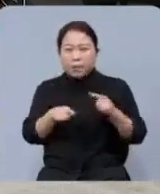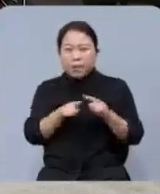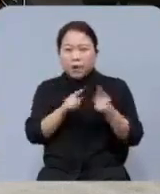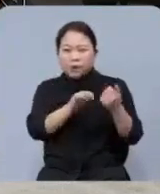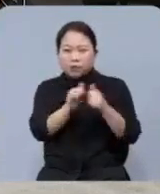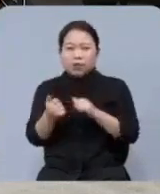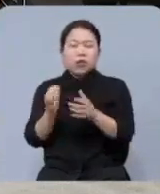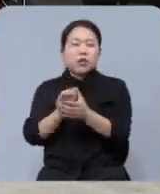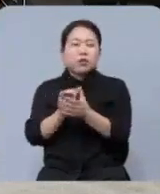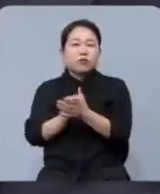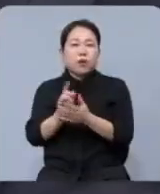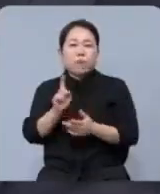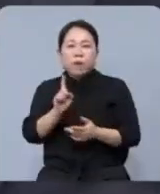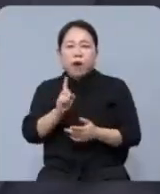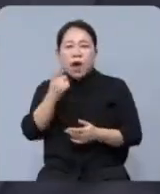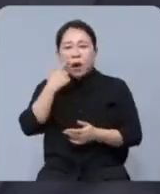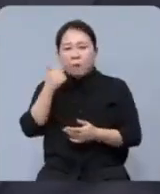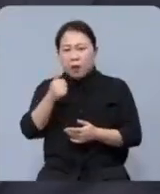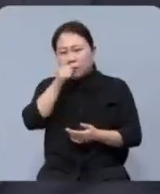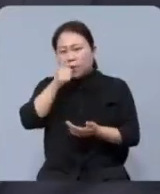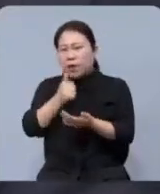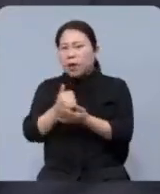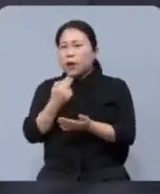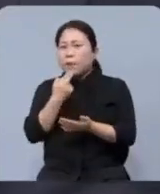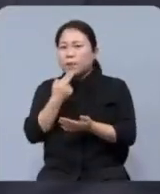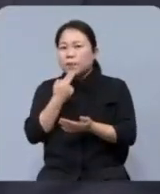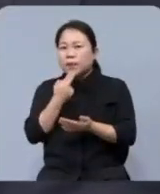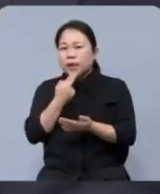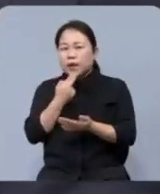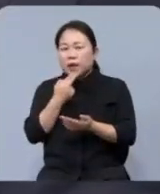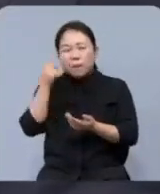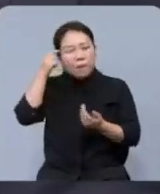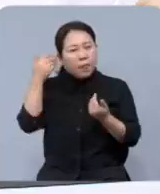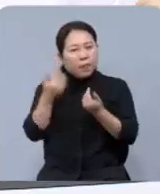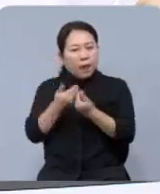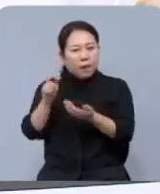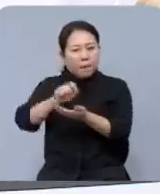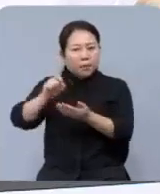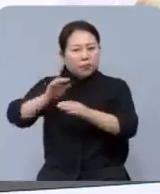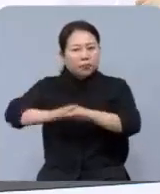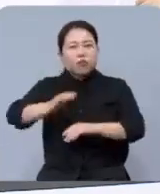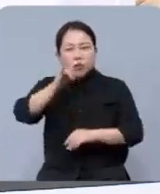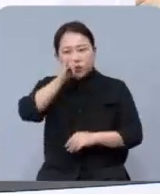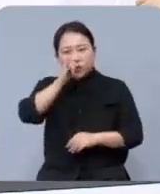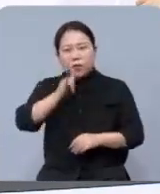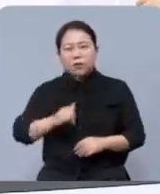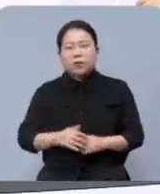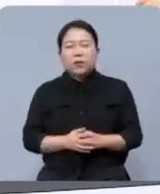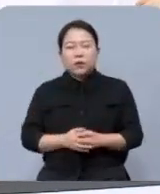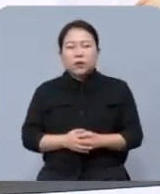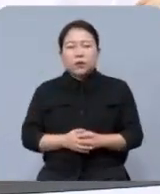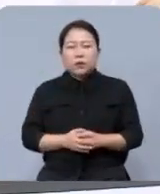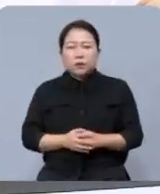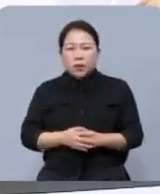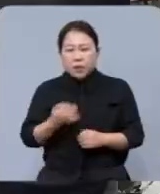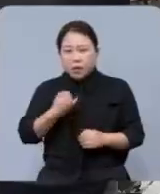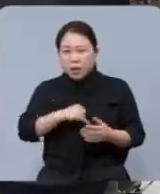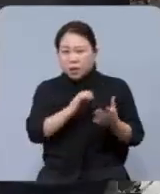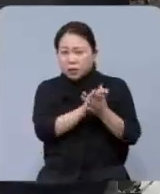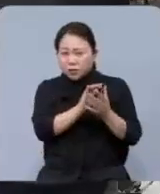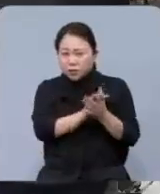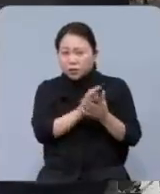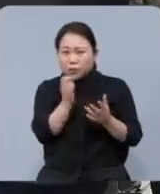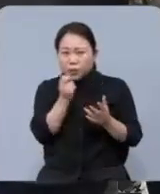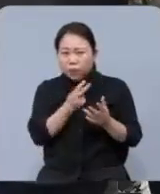숨진 친구가 아버지는 죄가 없다는 취지에 상반된 내용의 유서를 남긴 것으로 알려진 데다 딸 친구는